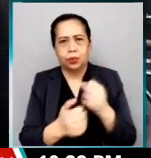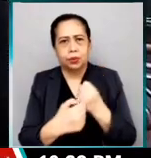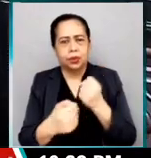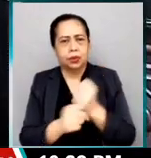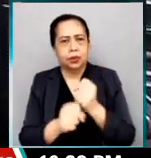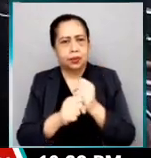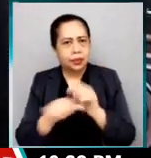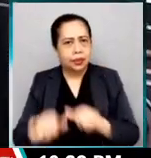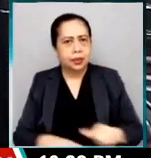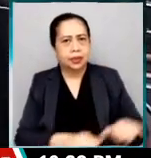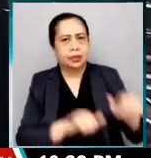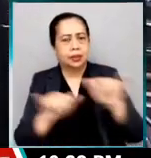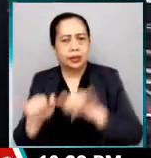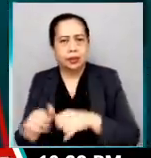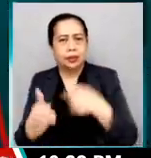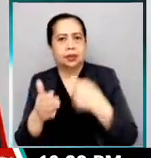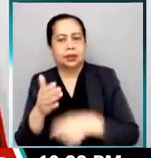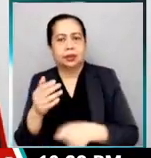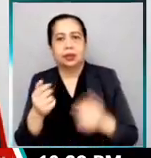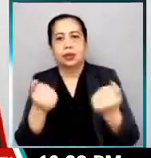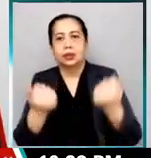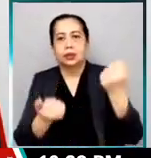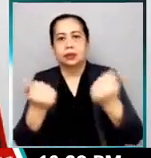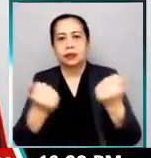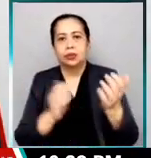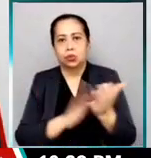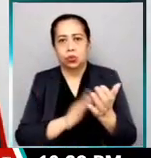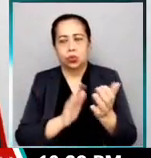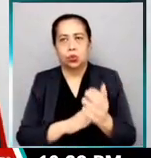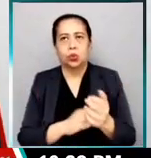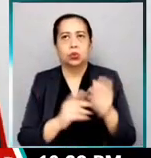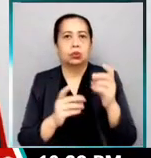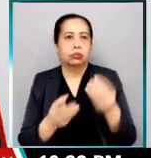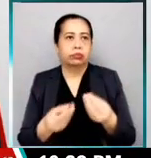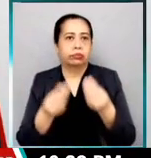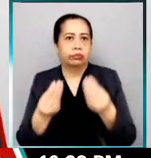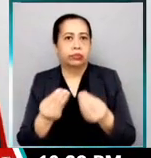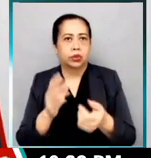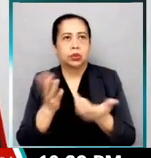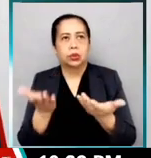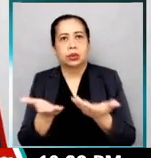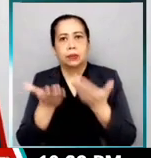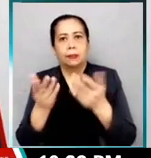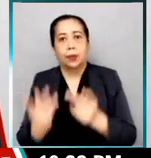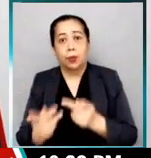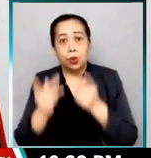standardized na singil ng driving schools. Objective to come up with a proposal para po